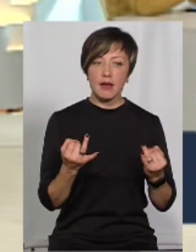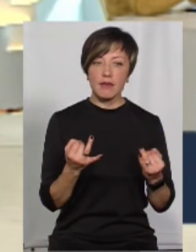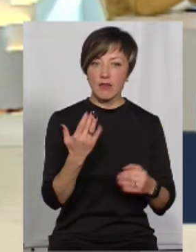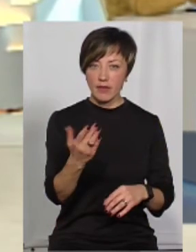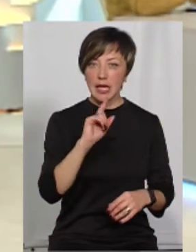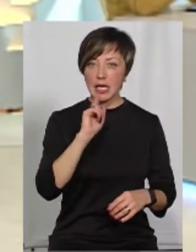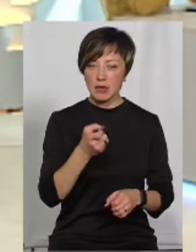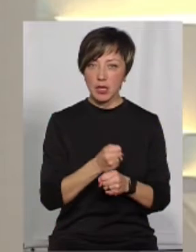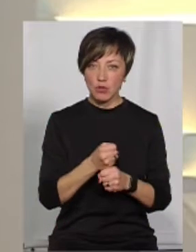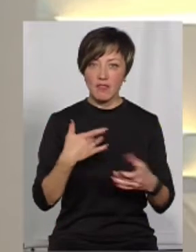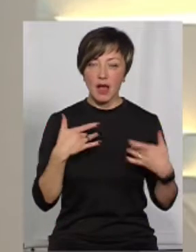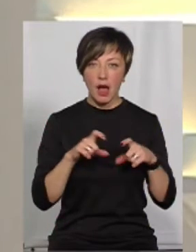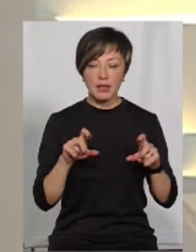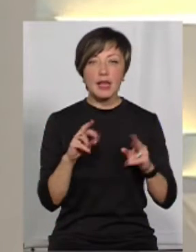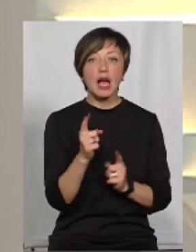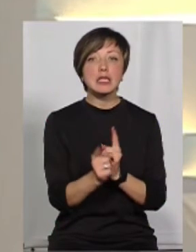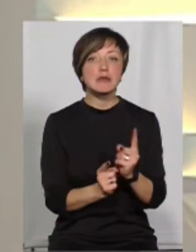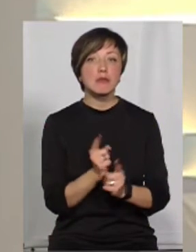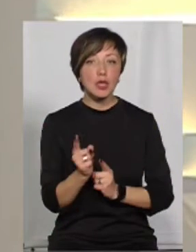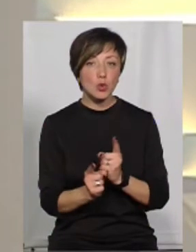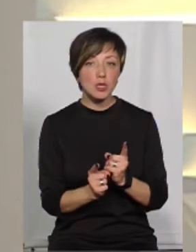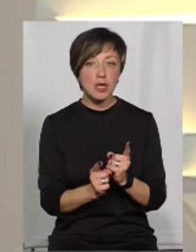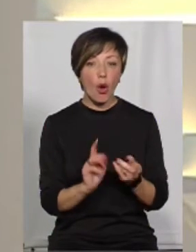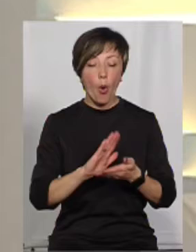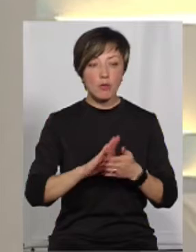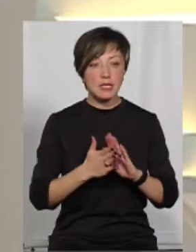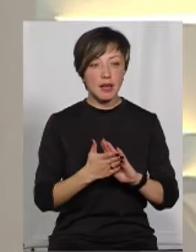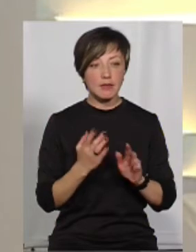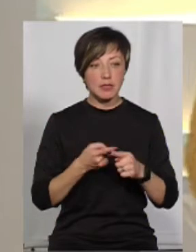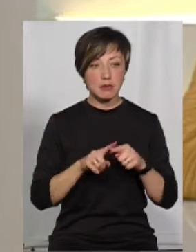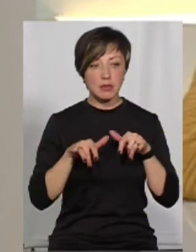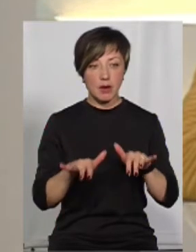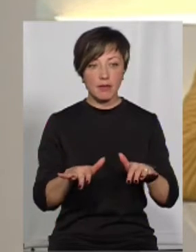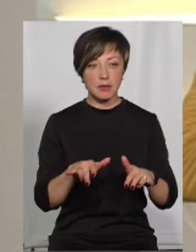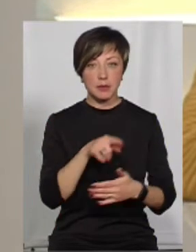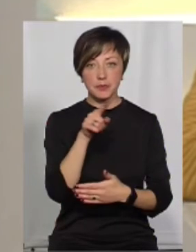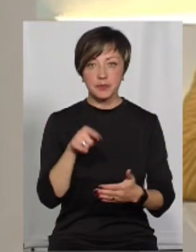рік працюєте в театрі, як змінюються обставини з цими справами?